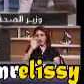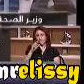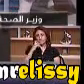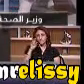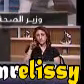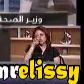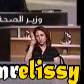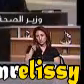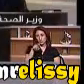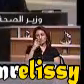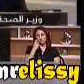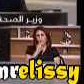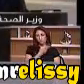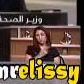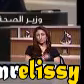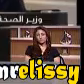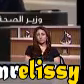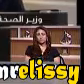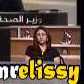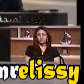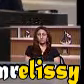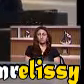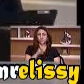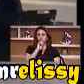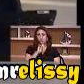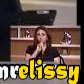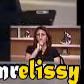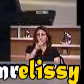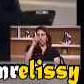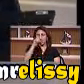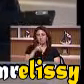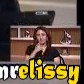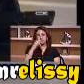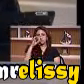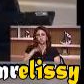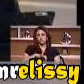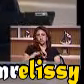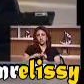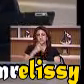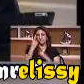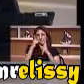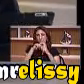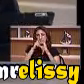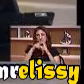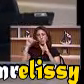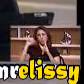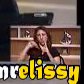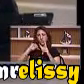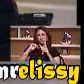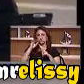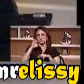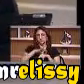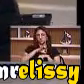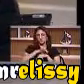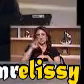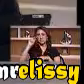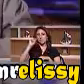نشوف التقرير ونرد عليه. وجاينا شكوى من دمياط بيشتكوا من مستشفيتين عزبه البرج وكفر سعد، بيقولوا دي مستشفيات